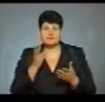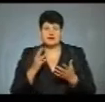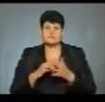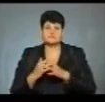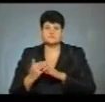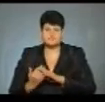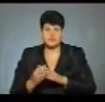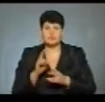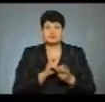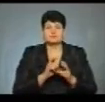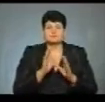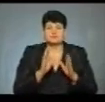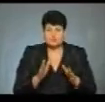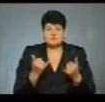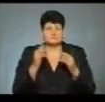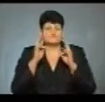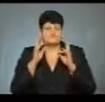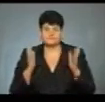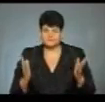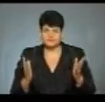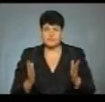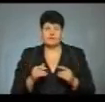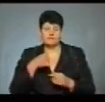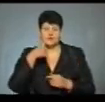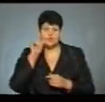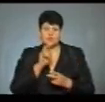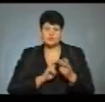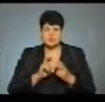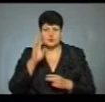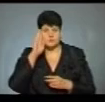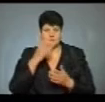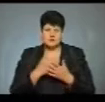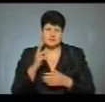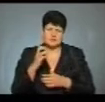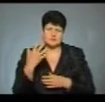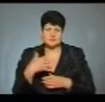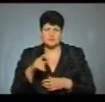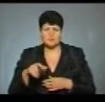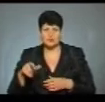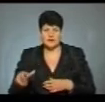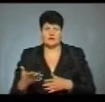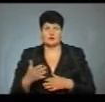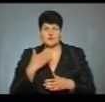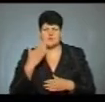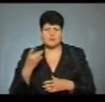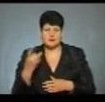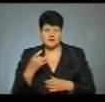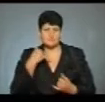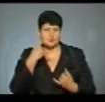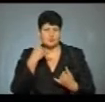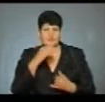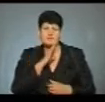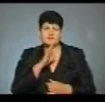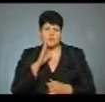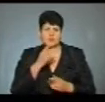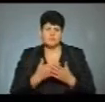населених пунктах його шукатимуть, наразі невідомо. Нагадаю, вчора шукали хлопця близько 350 людей. Востаннє Віктор Груб'як розмовляв із матір'ю